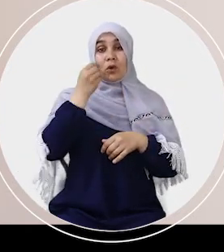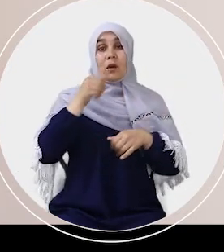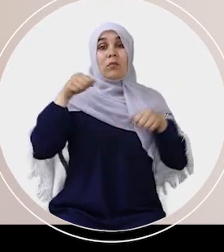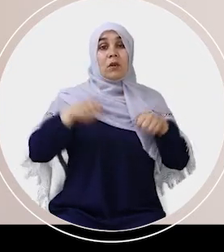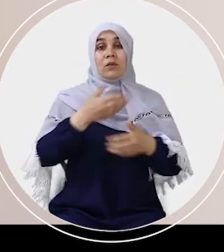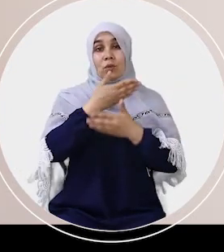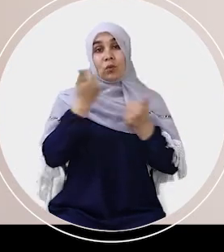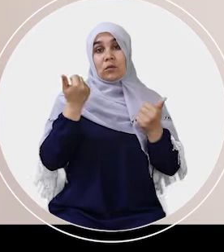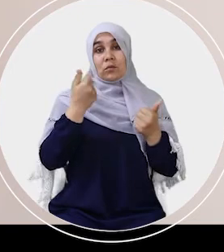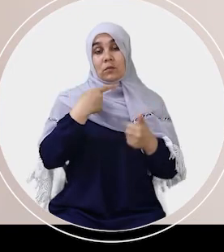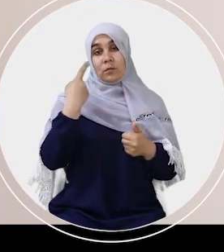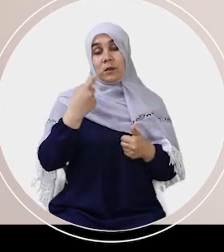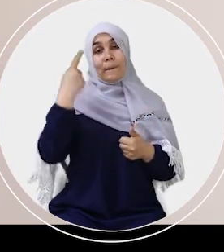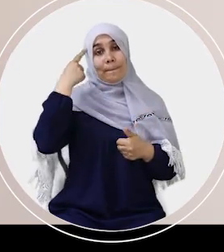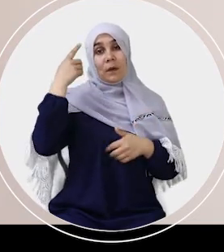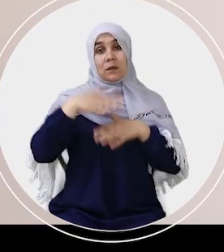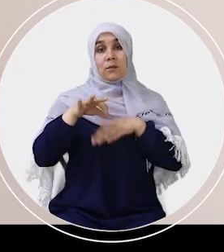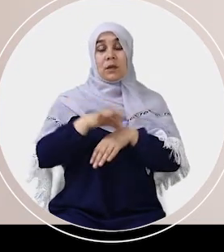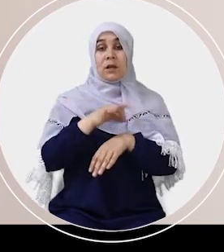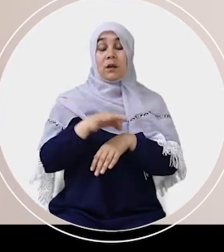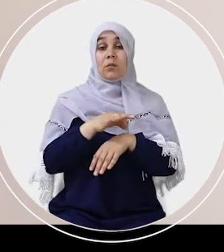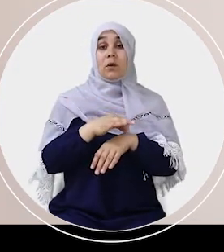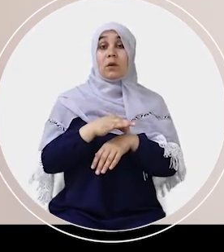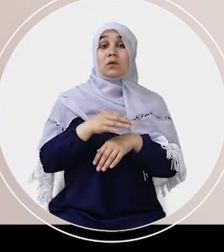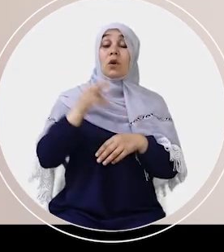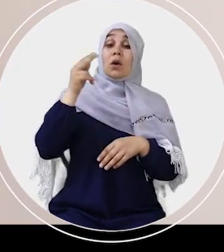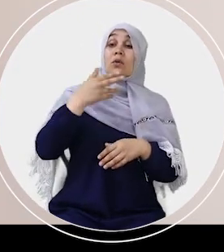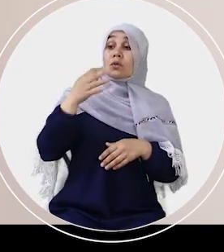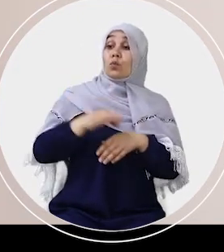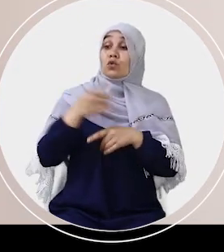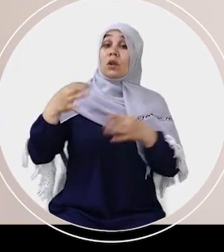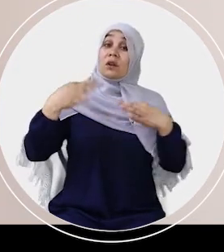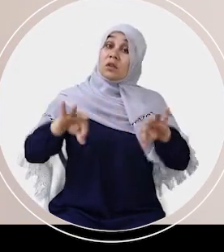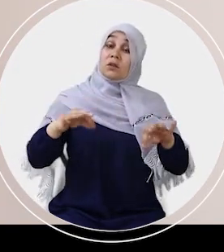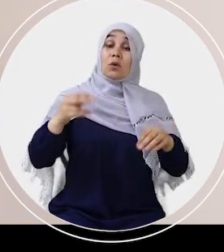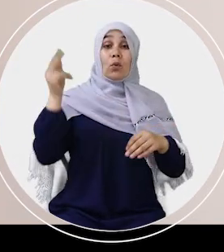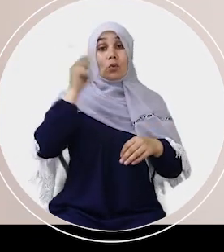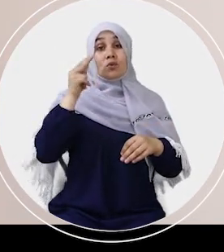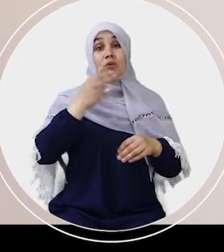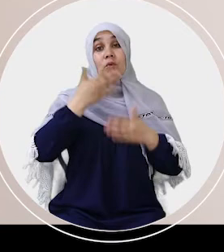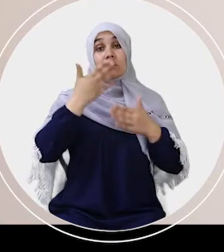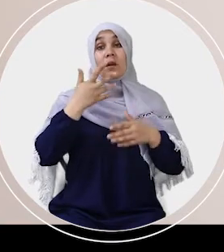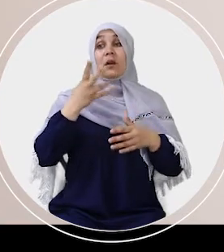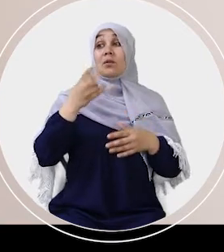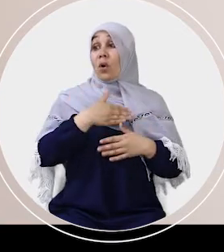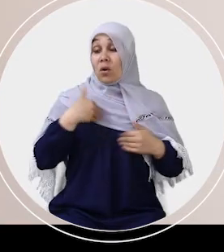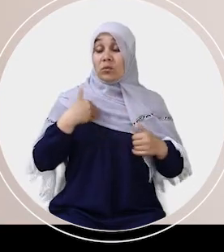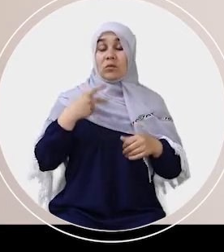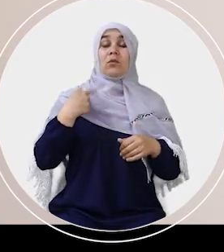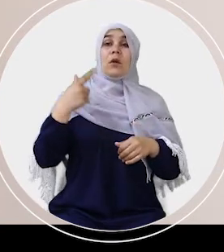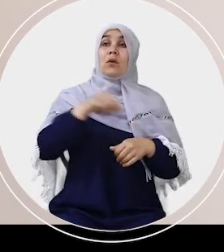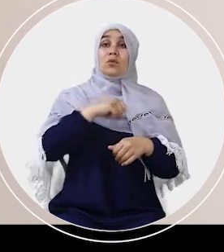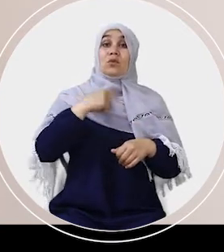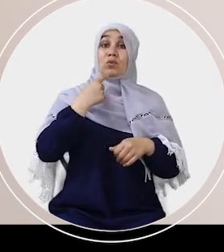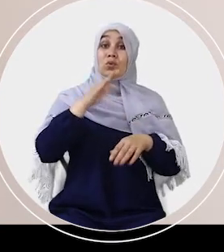belgilab qo'ygan, izoh keltirmagan. Juftingiz o'qish va ishlashga ruxsat beradimi? Xohlamaydi-yu, majburlikdan rozi.